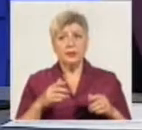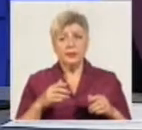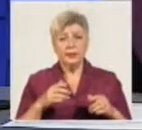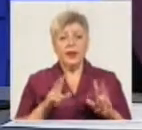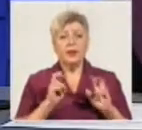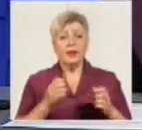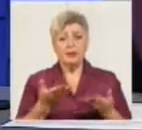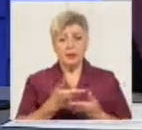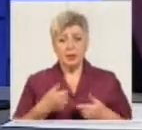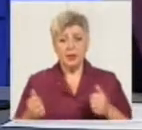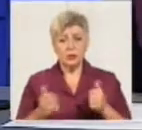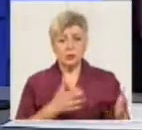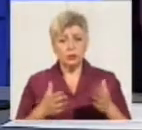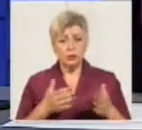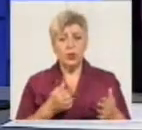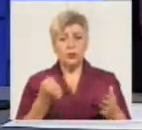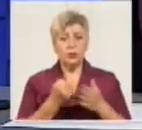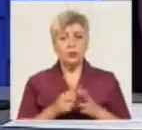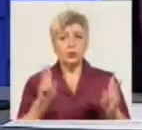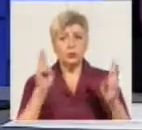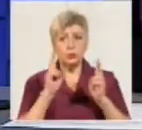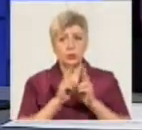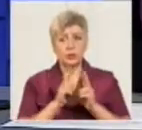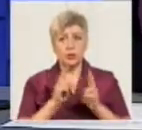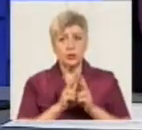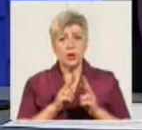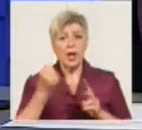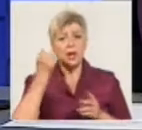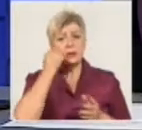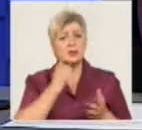з ветеранами Другої світової, як зараз називаємо цю війну,